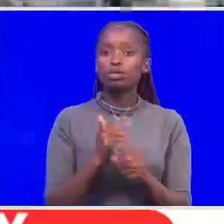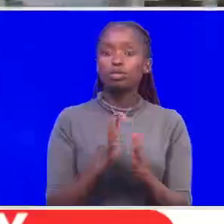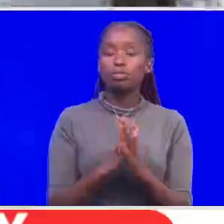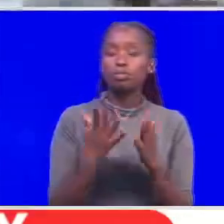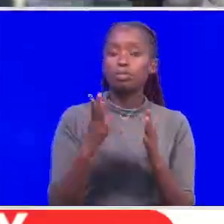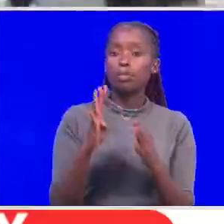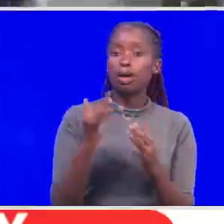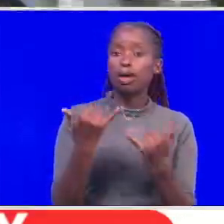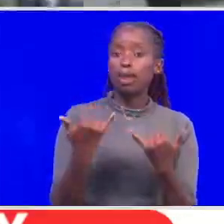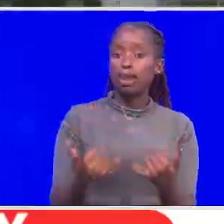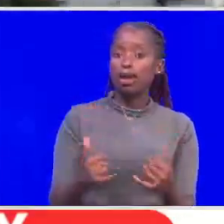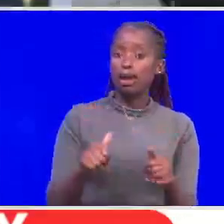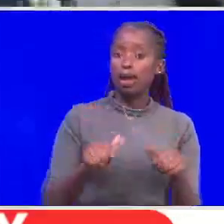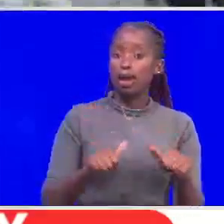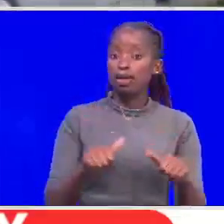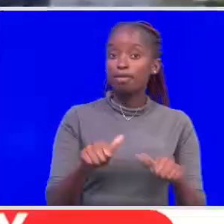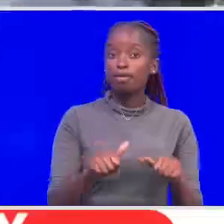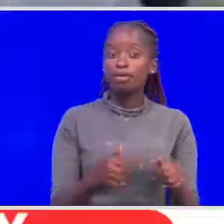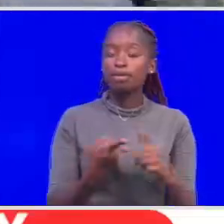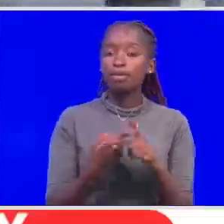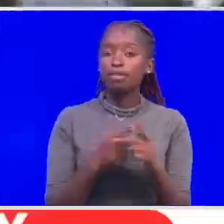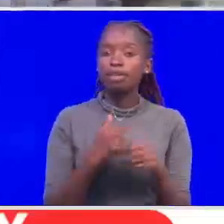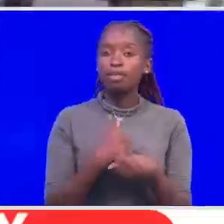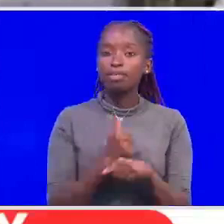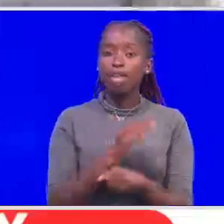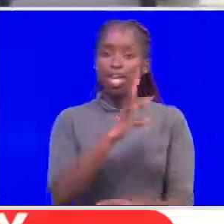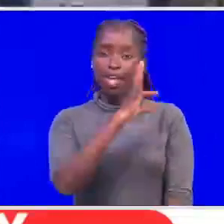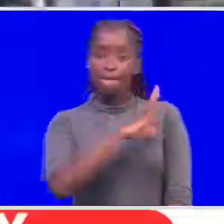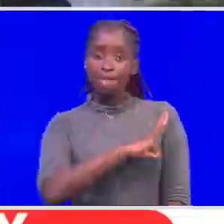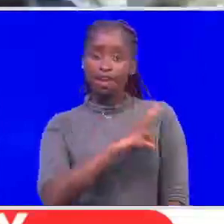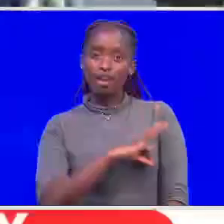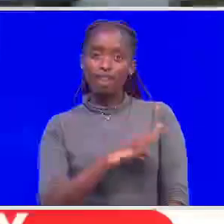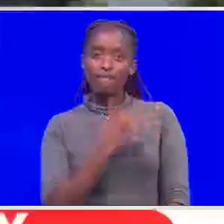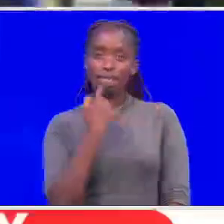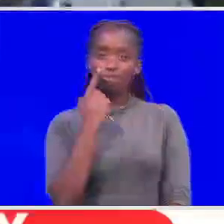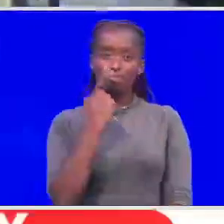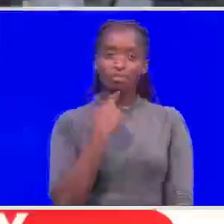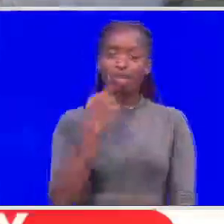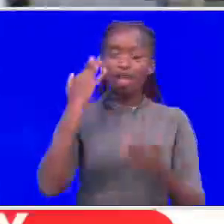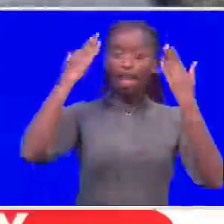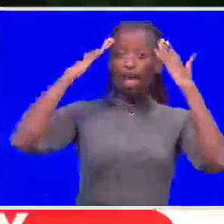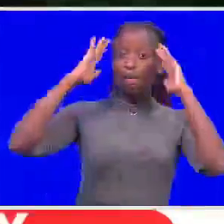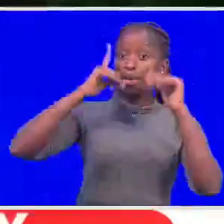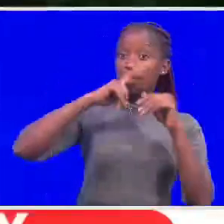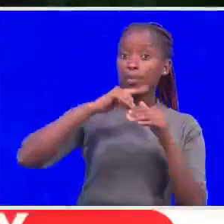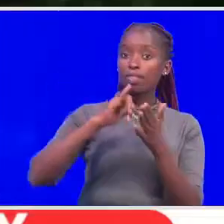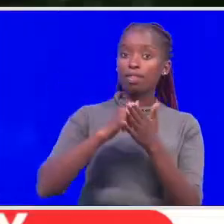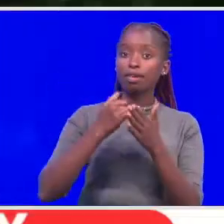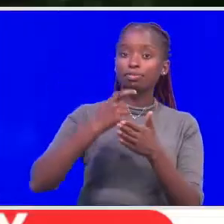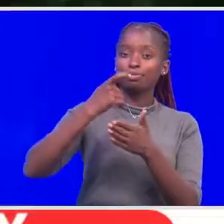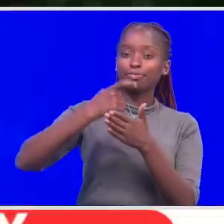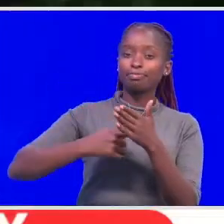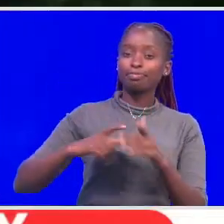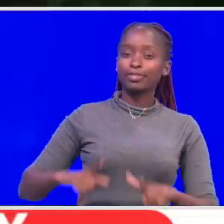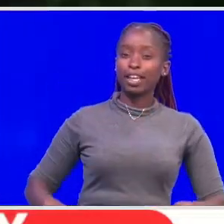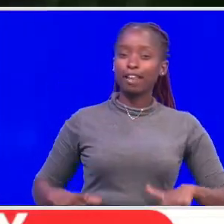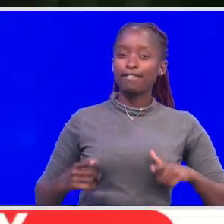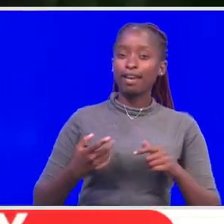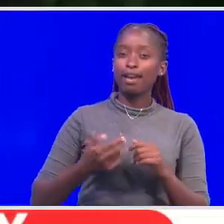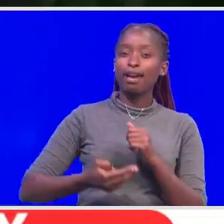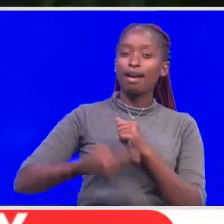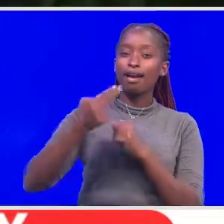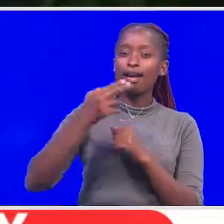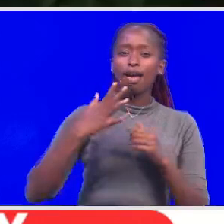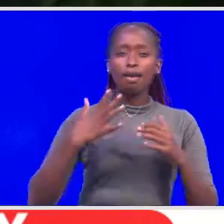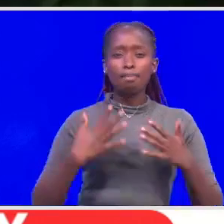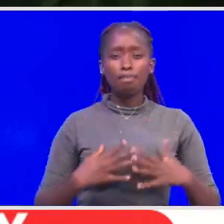administration start bearing fruits, has reiterated that he is aware the cost of living is high. Watu wanalalamika. Na ni